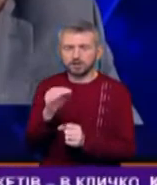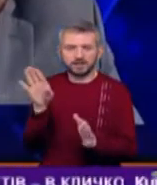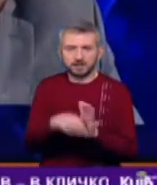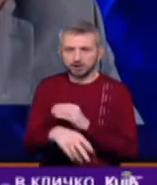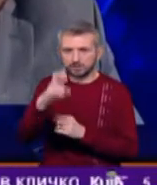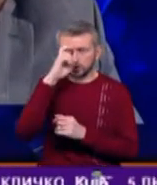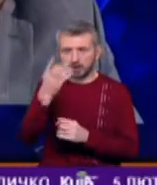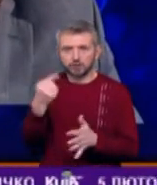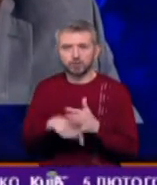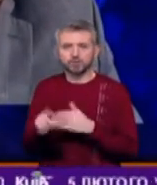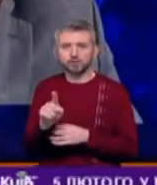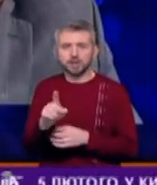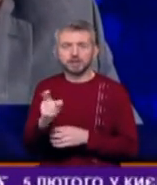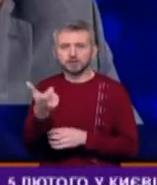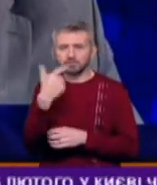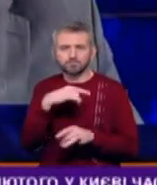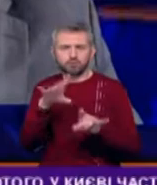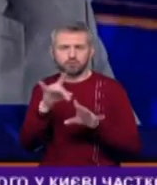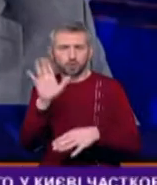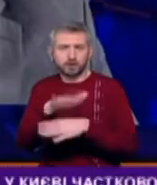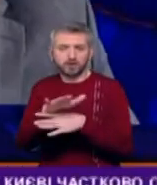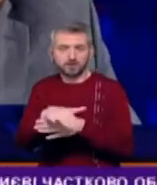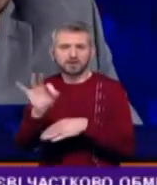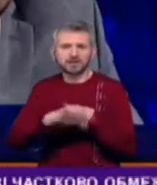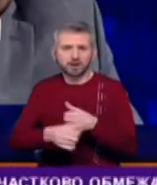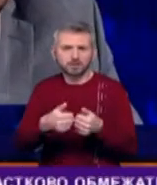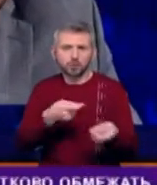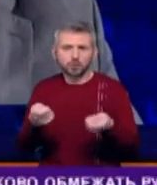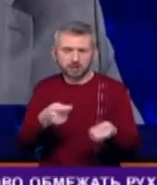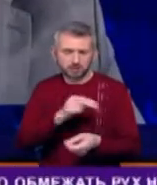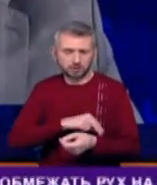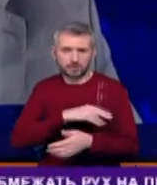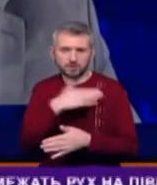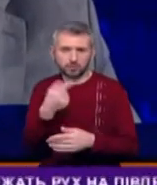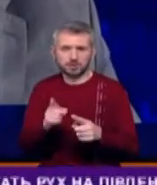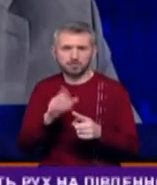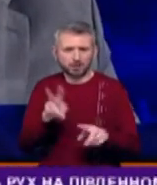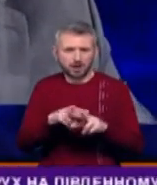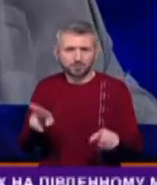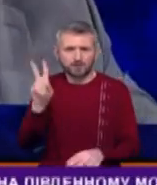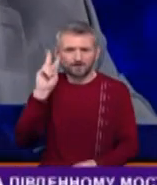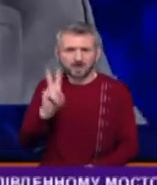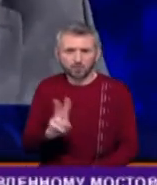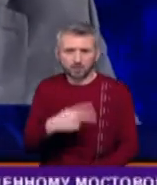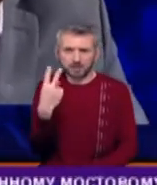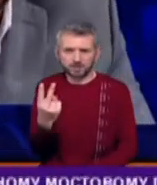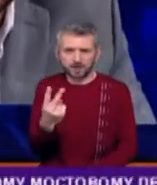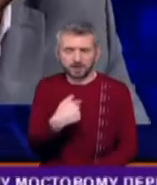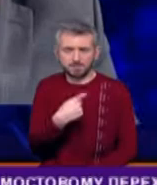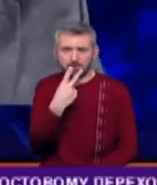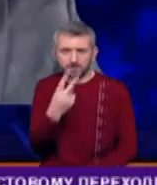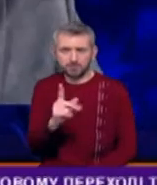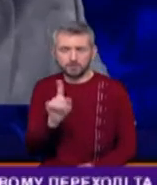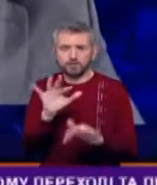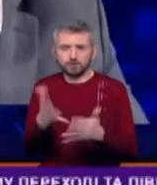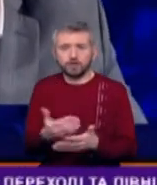державі, тому що з популістами навіть західні уряди не хочуть працювати, тому що це буде Венесуела-2. Фактично, можемо подивитися, що зараз відбувається. Ну, а вони